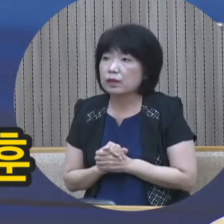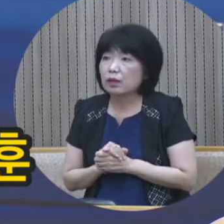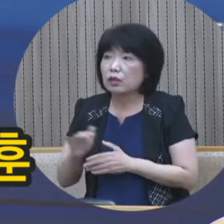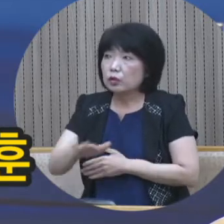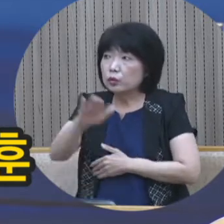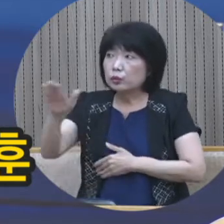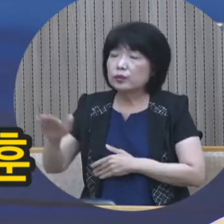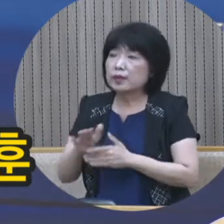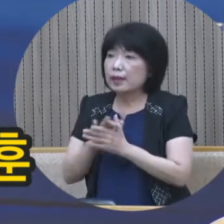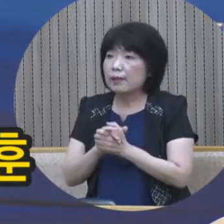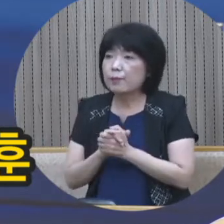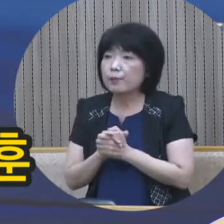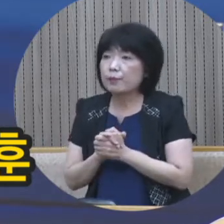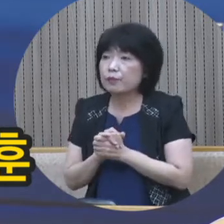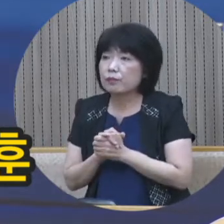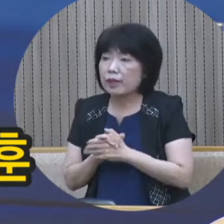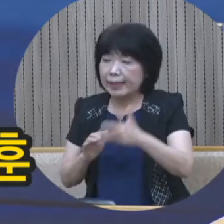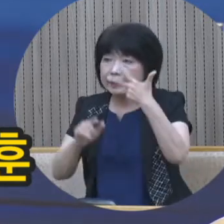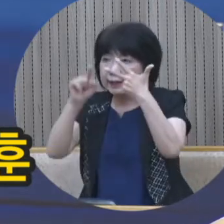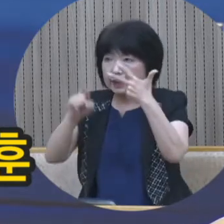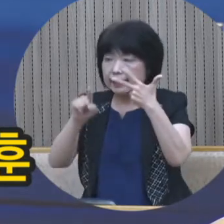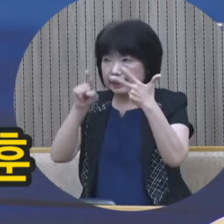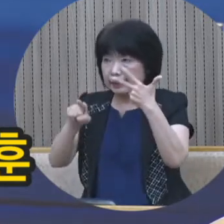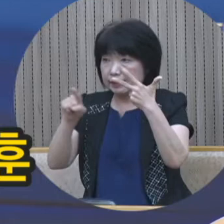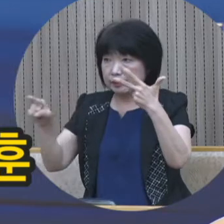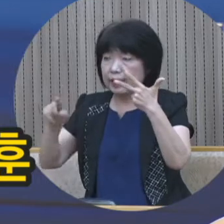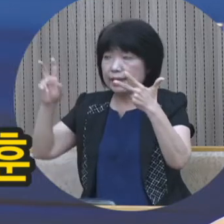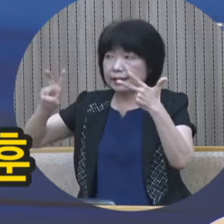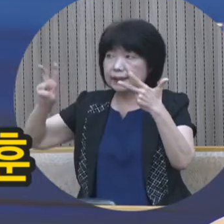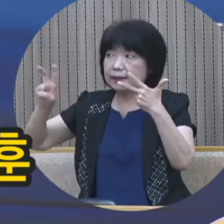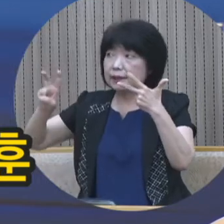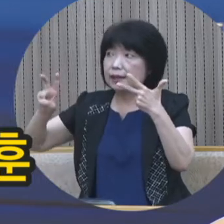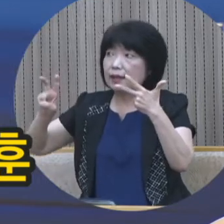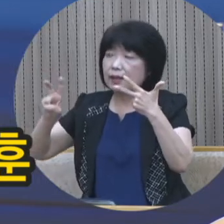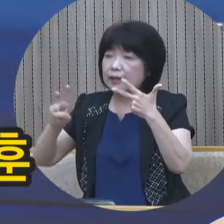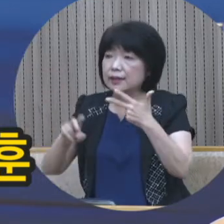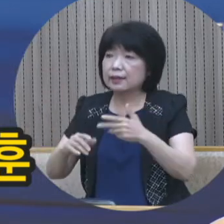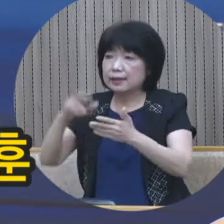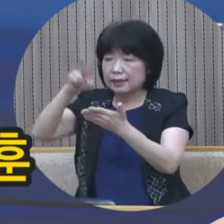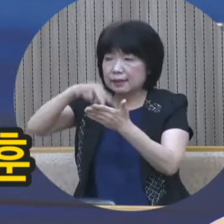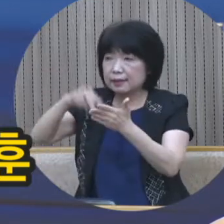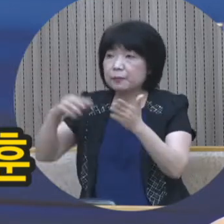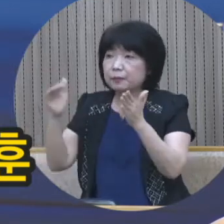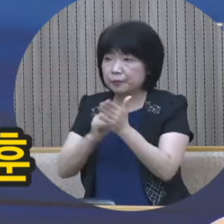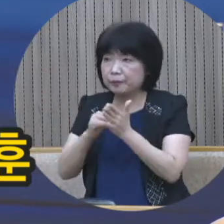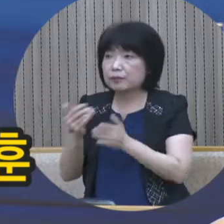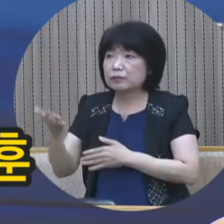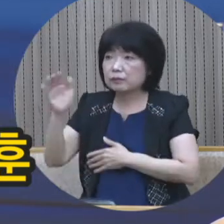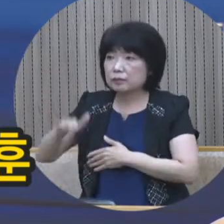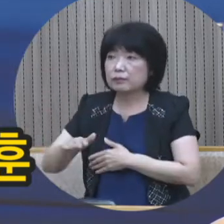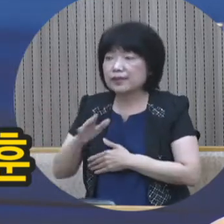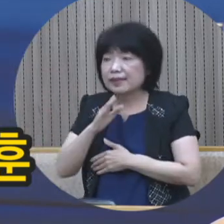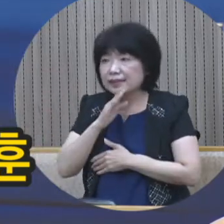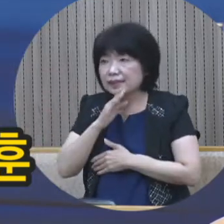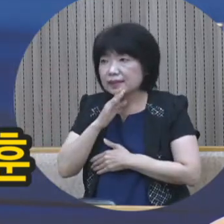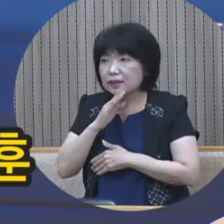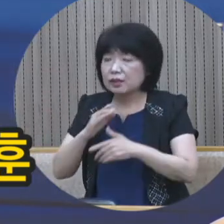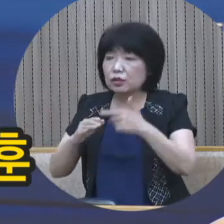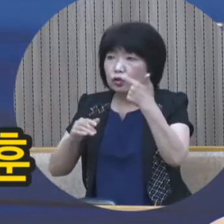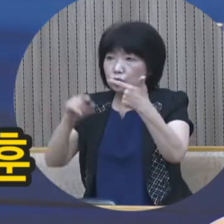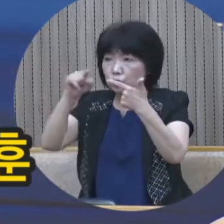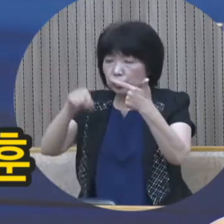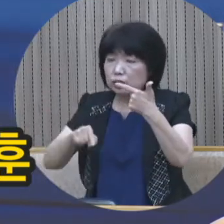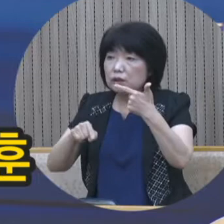우리가 7장 1절부터 20절까지 다 읽었지만은 사실은 6장에